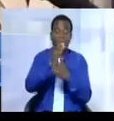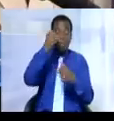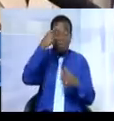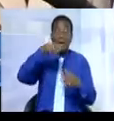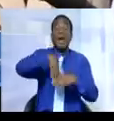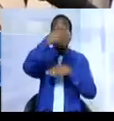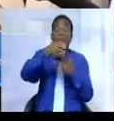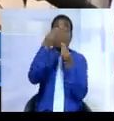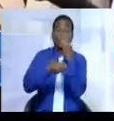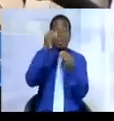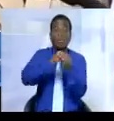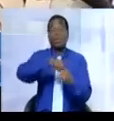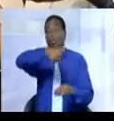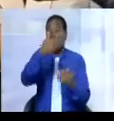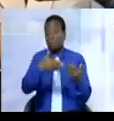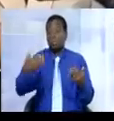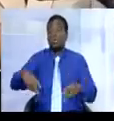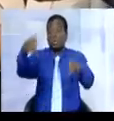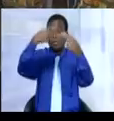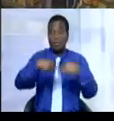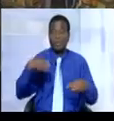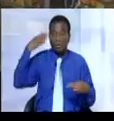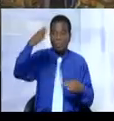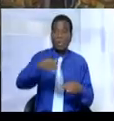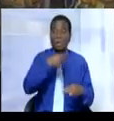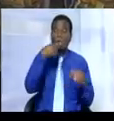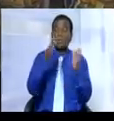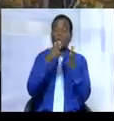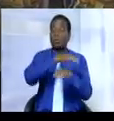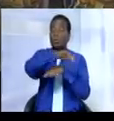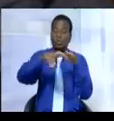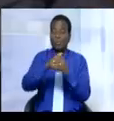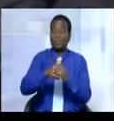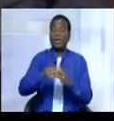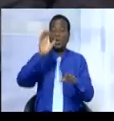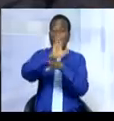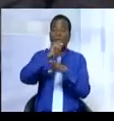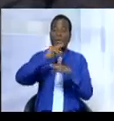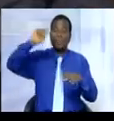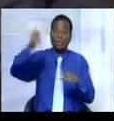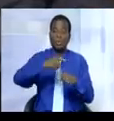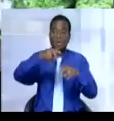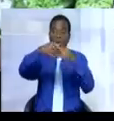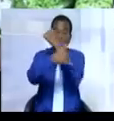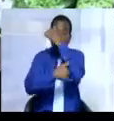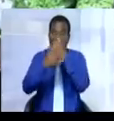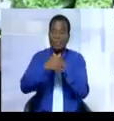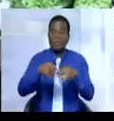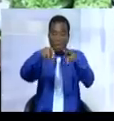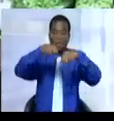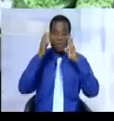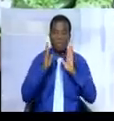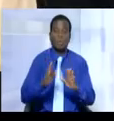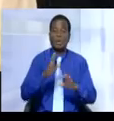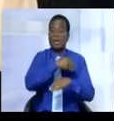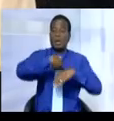d'autres éléments. Alors vraiment, je voulais féliciter tous les acteurs. La Côte d'Ivoire est le premier pays producteur et exportateur de